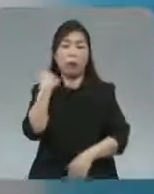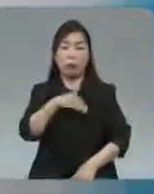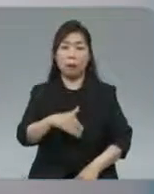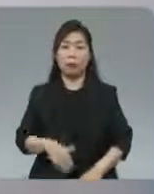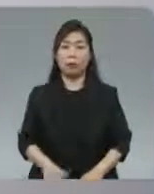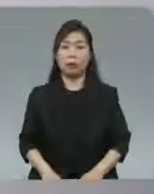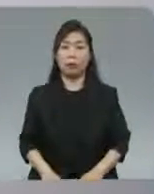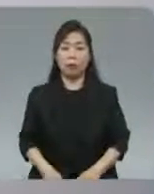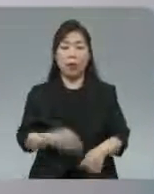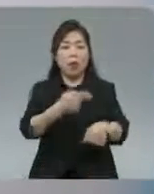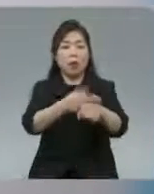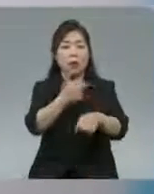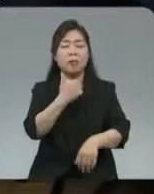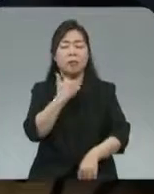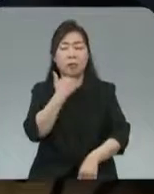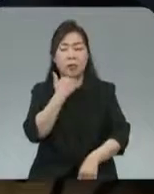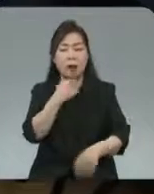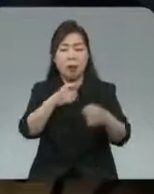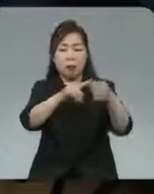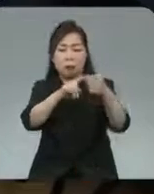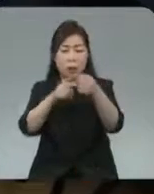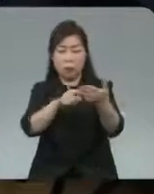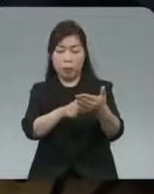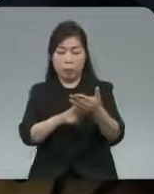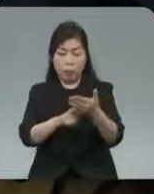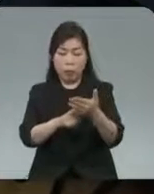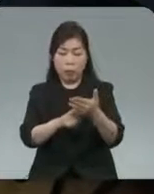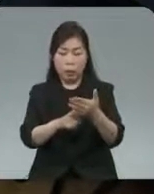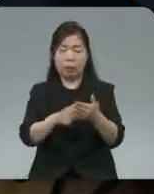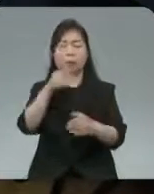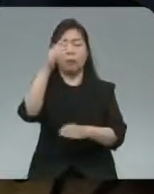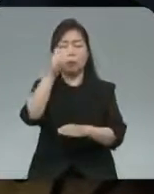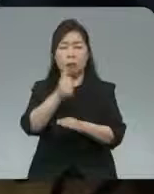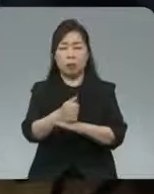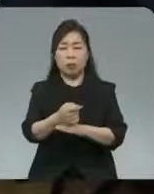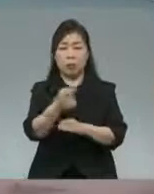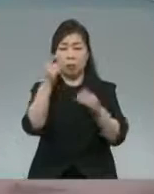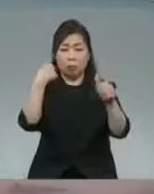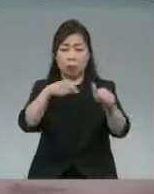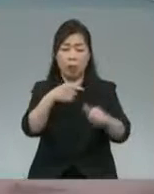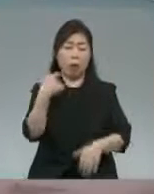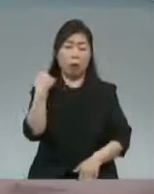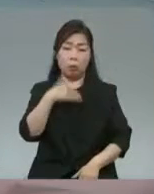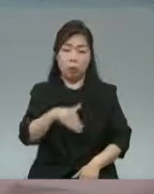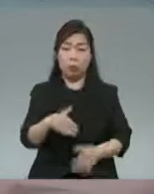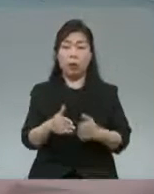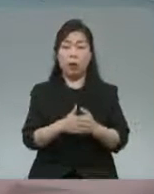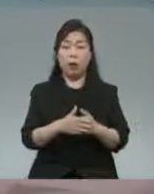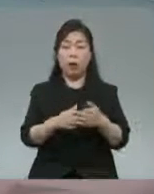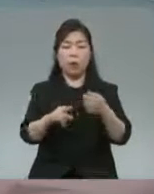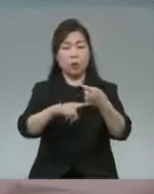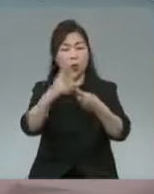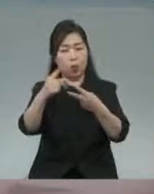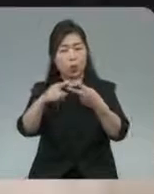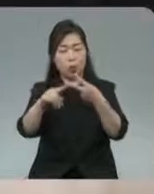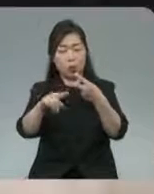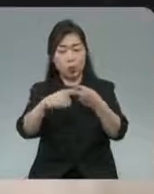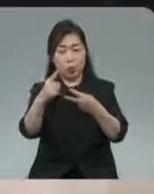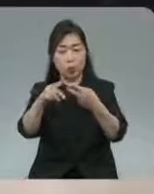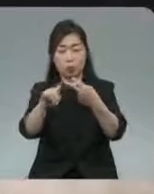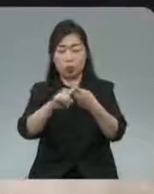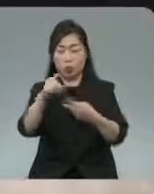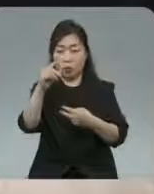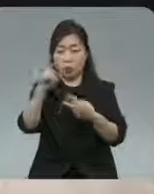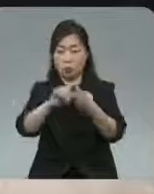kesulitan dan transaksi di bursa saham juga mengalami gangguan Para investor yang sulit mengakses ke layanan online perusahaan